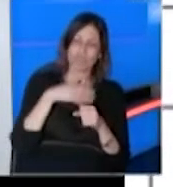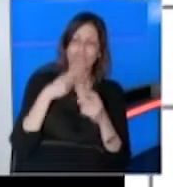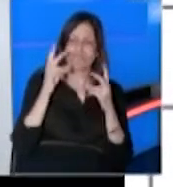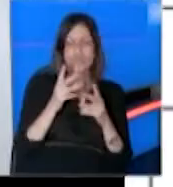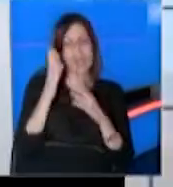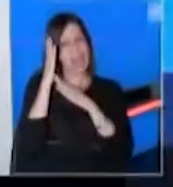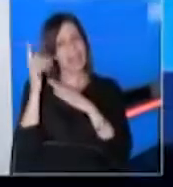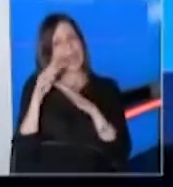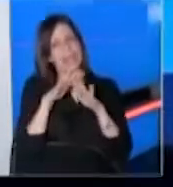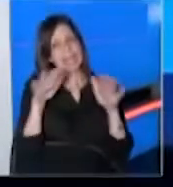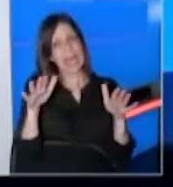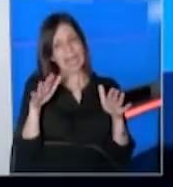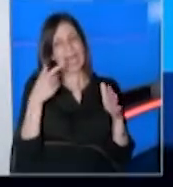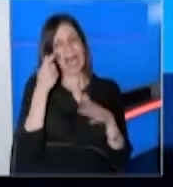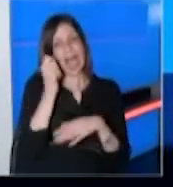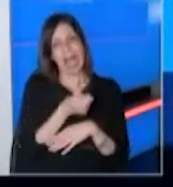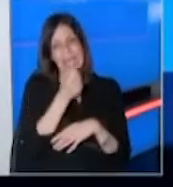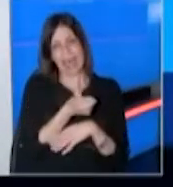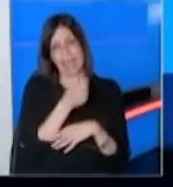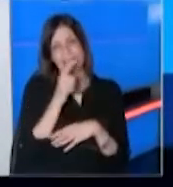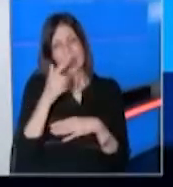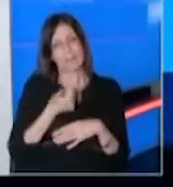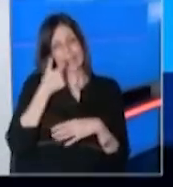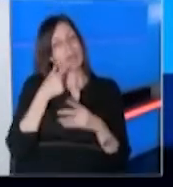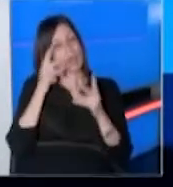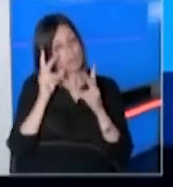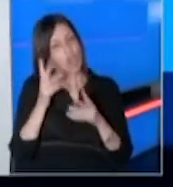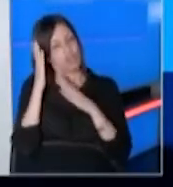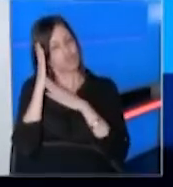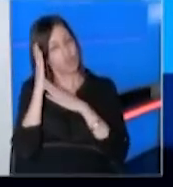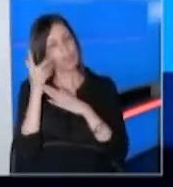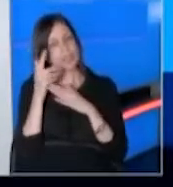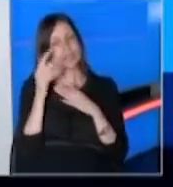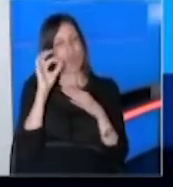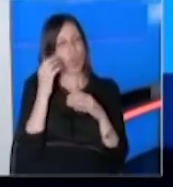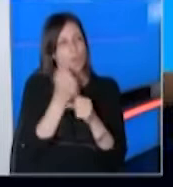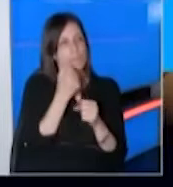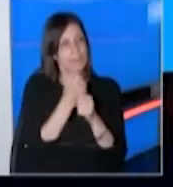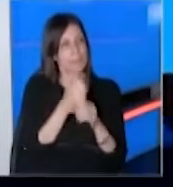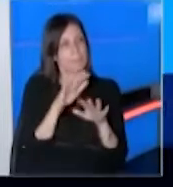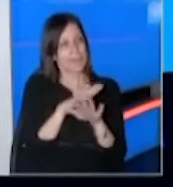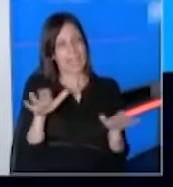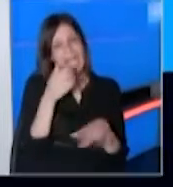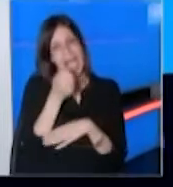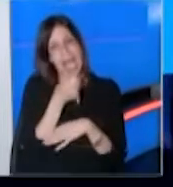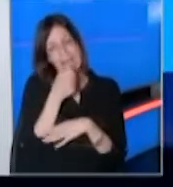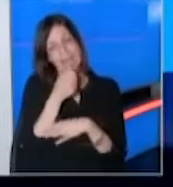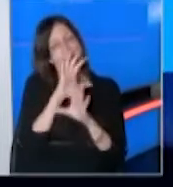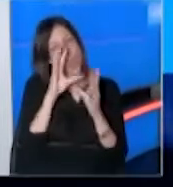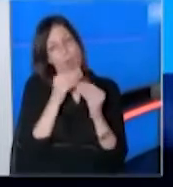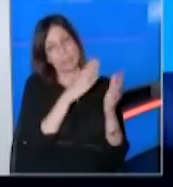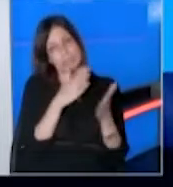להלין אותם על הקרקע החקלאית, המינהל נתן הרשאה חדשה שמותר לישון מגורים של עובדים בקרקע חקלאית, אז הכל בסדר.